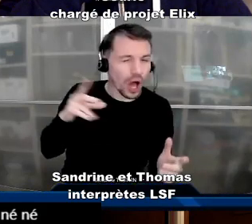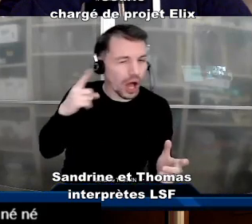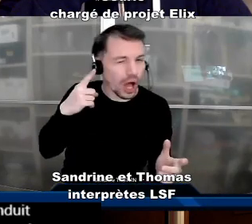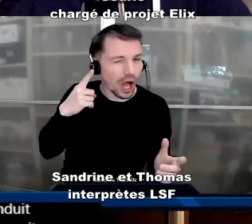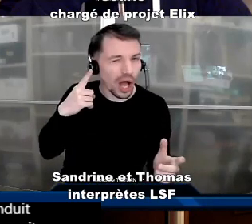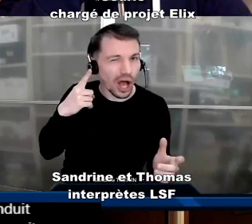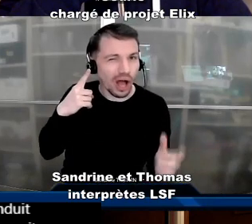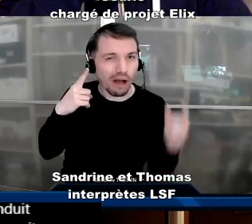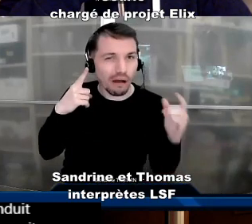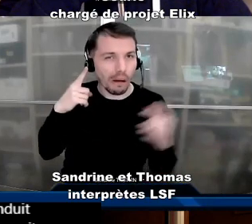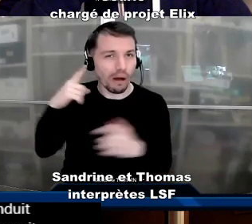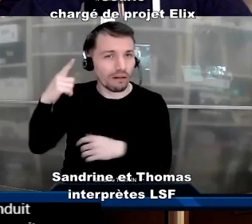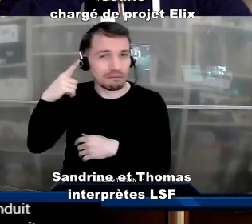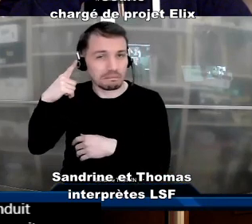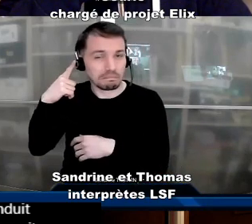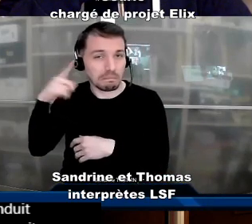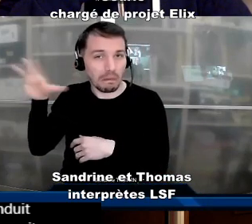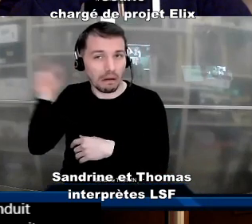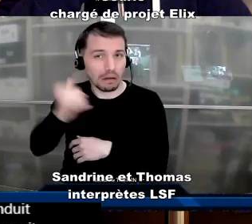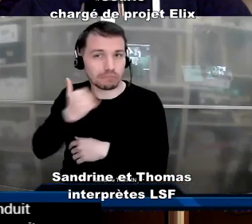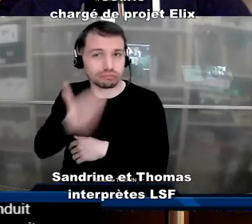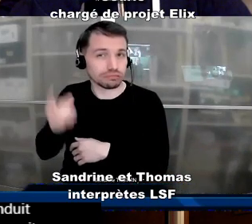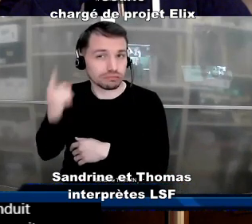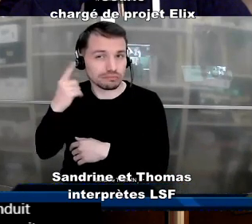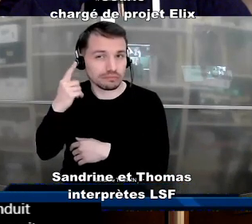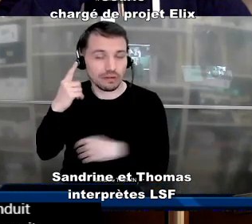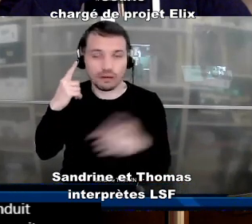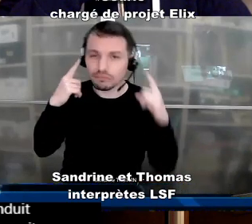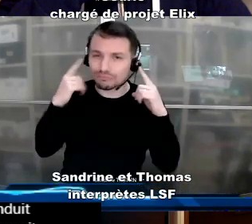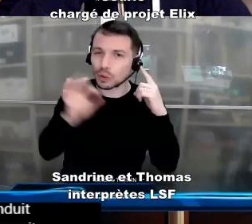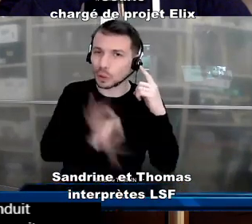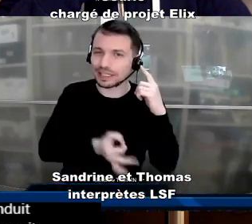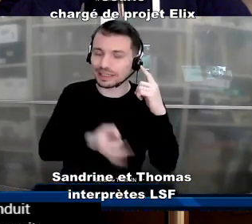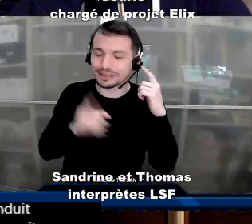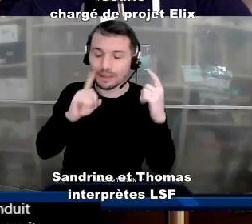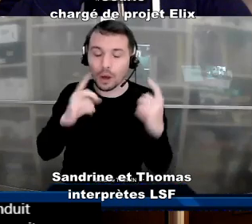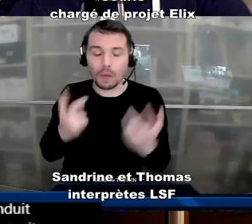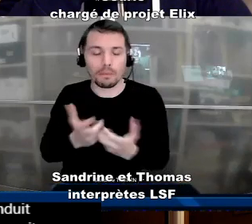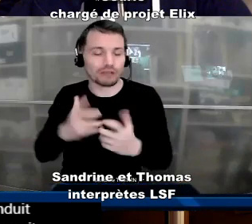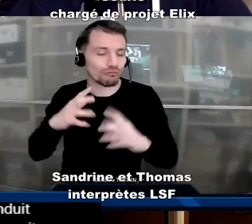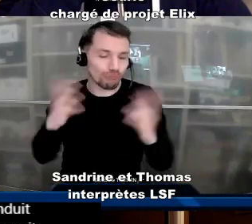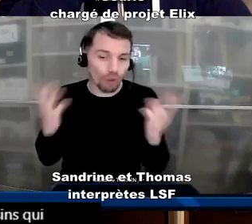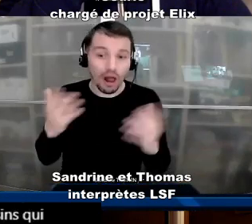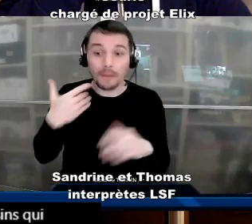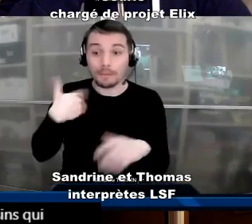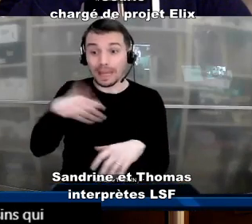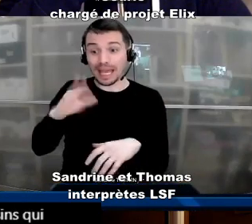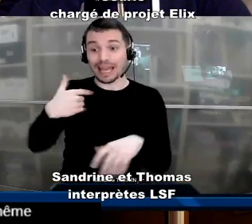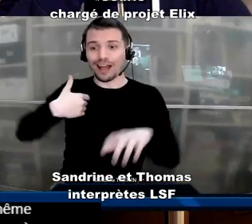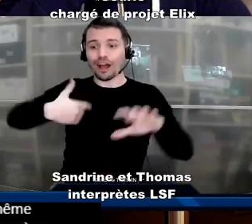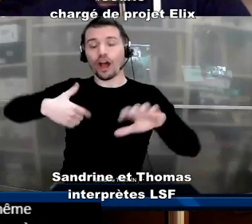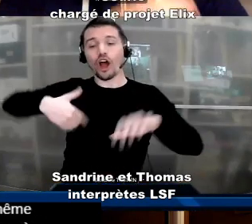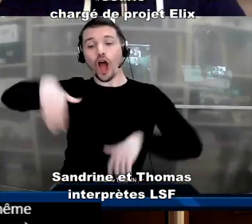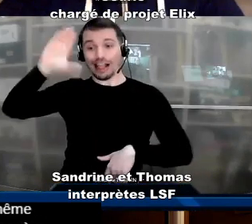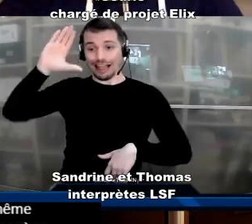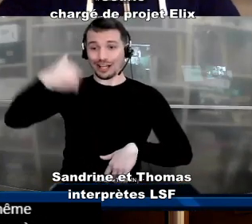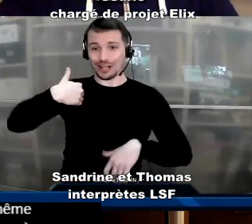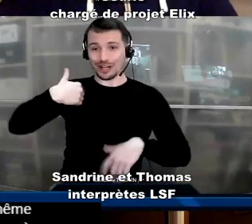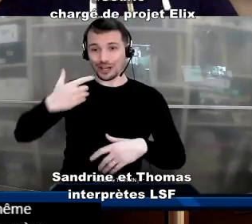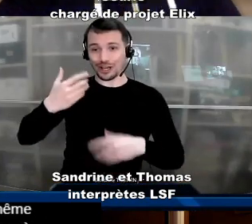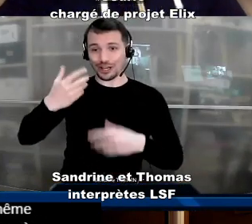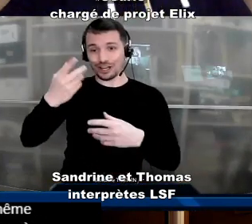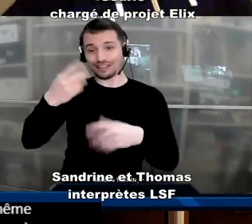qui n'entend pas d'une oreille. Alors, c'est étrange parce que quand j'ai postulé à Signe de Sens, tout ça, j'en ai pas parlé parce que pour